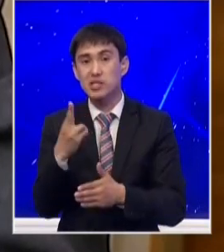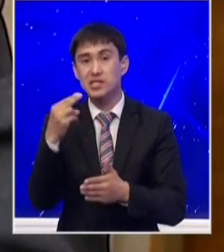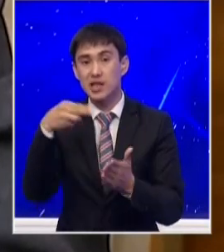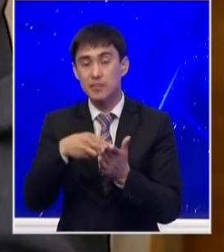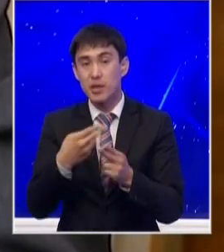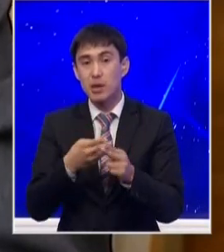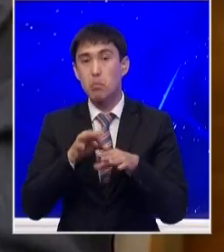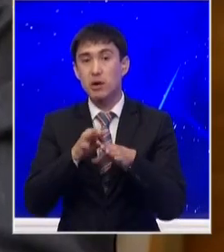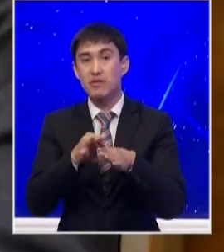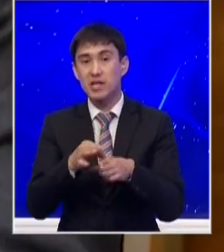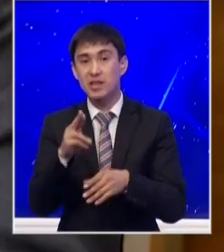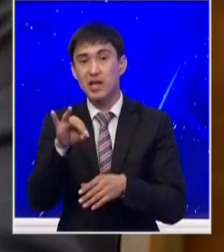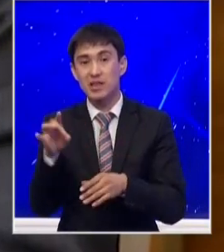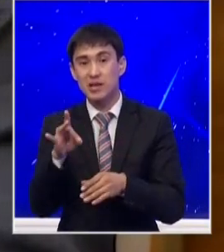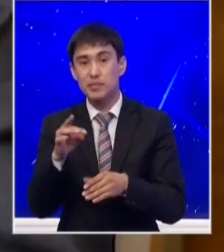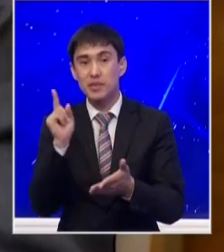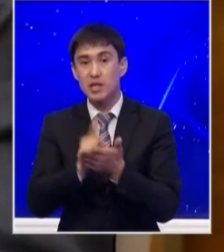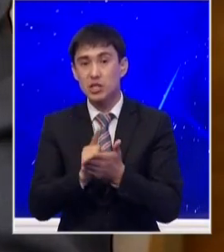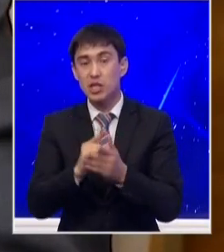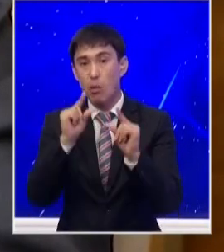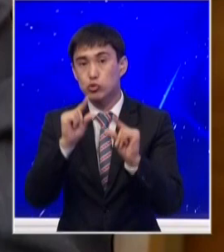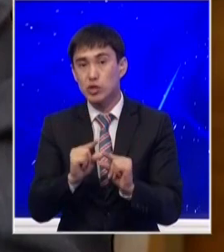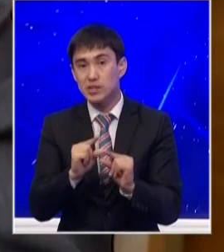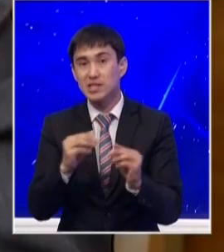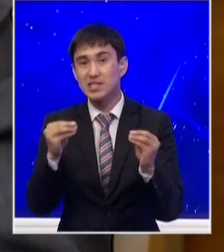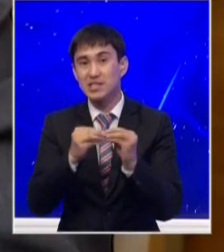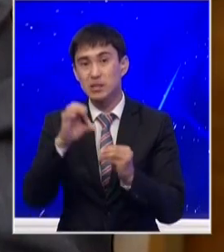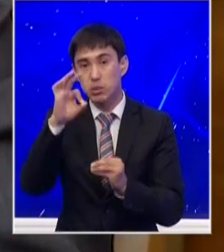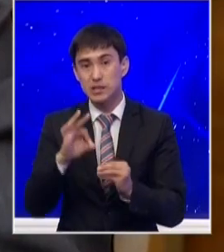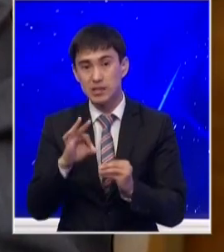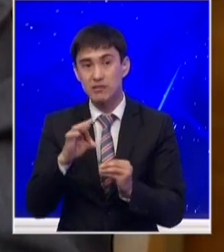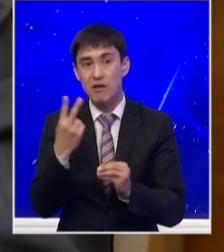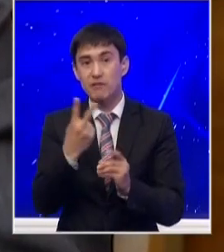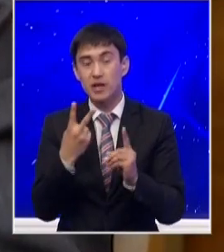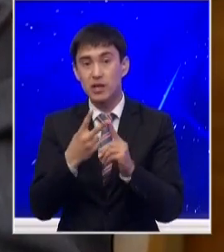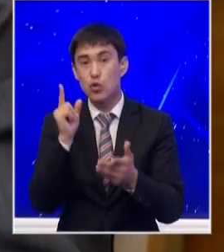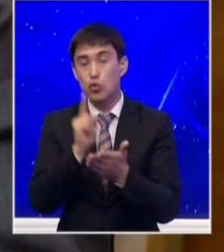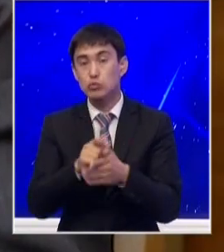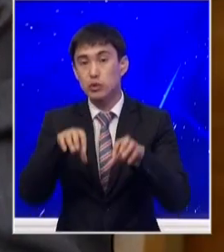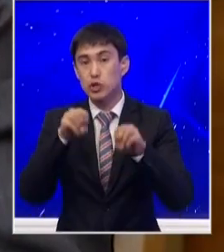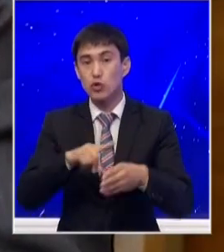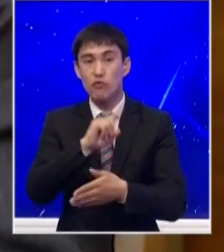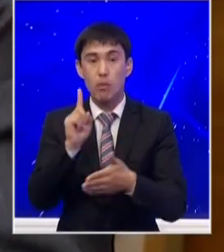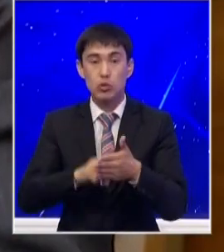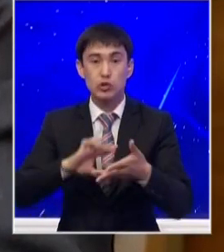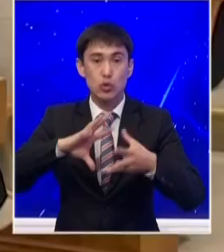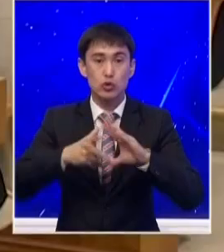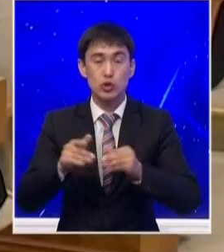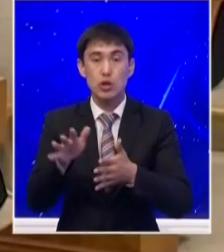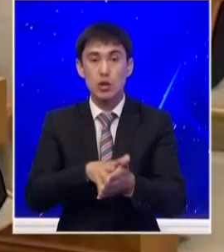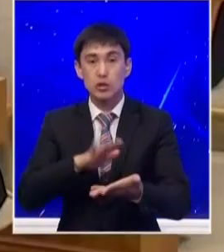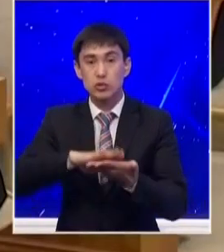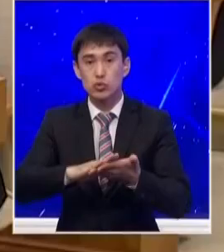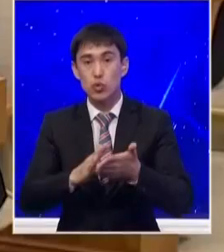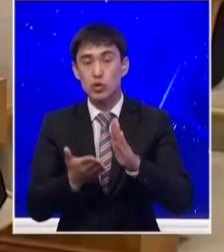например при проведении тендера Она не должна опускаться ниже 10 процентов во-вторых должен быть решён вопрос заключения долгосрочных